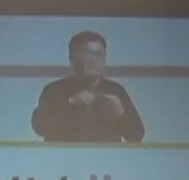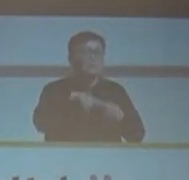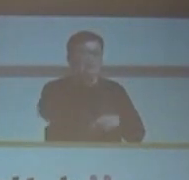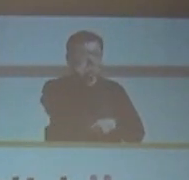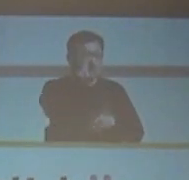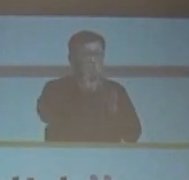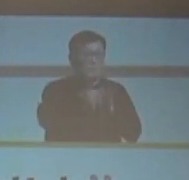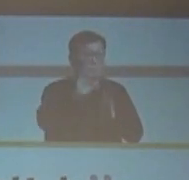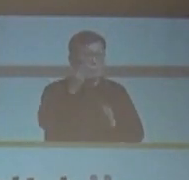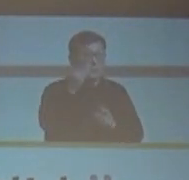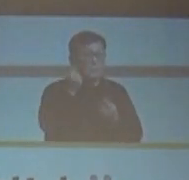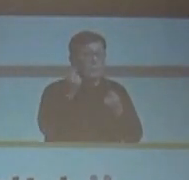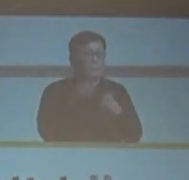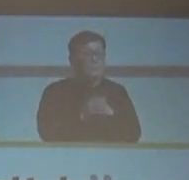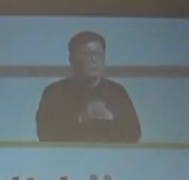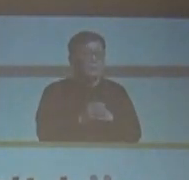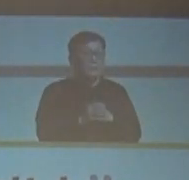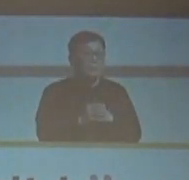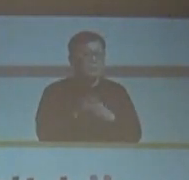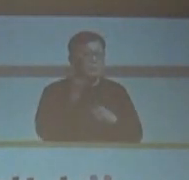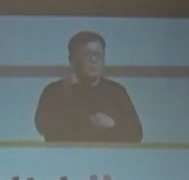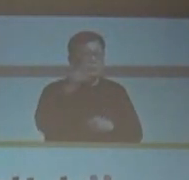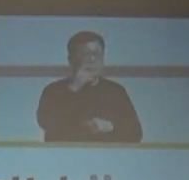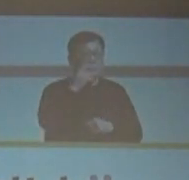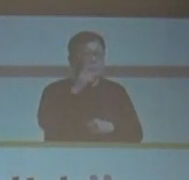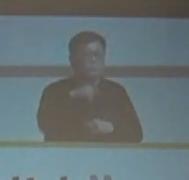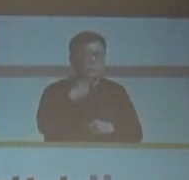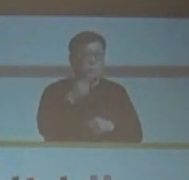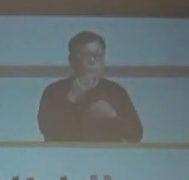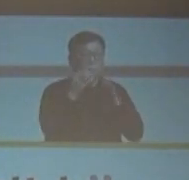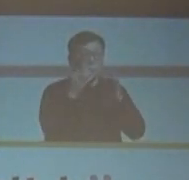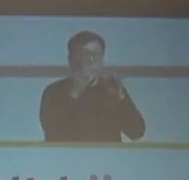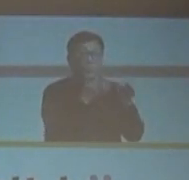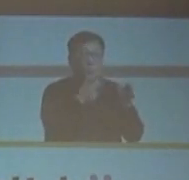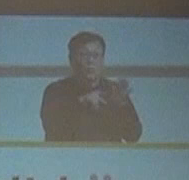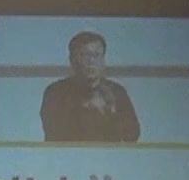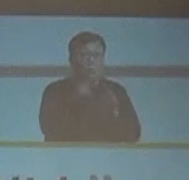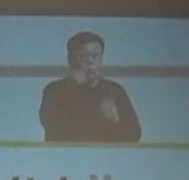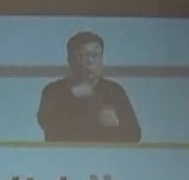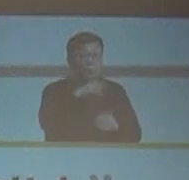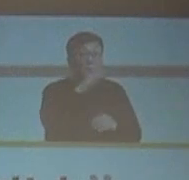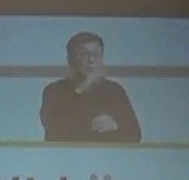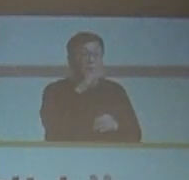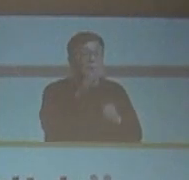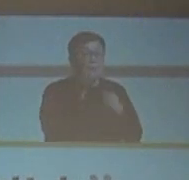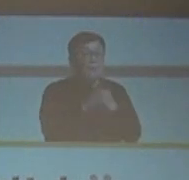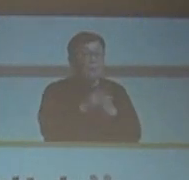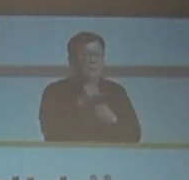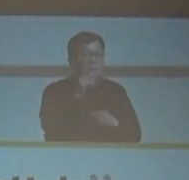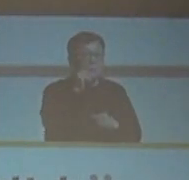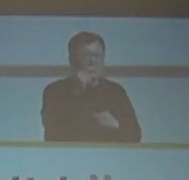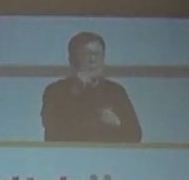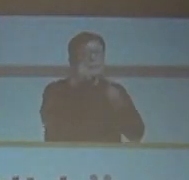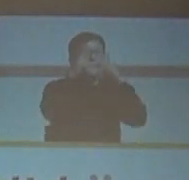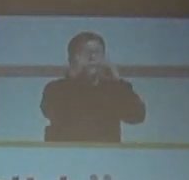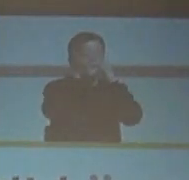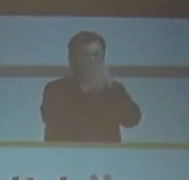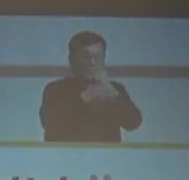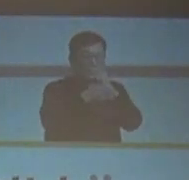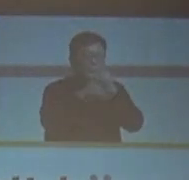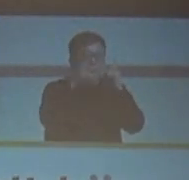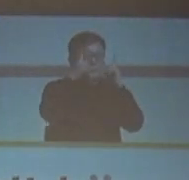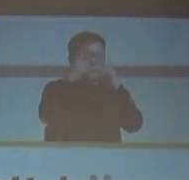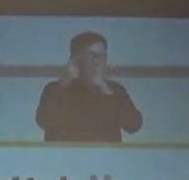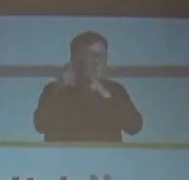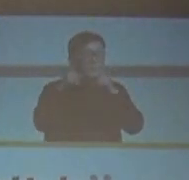시간이었습니다. 저희 신부님 보시려고 오신 거잖아요. 그래서 저희가 간단하게 뭐 사진 촬영이라도 하시고